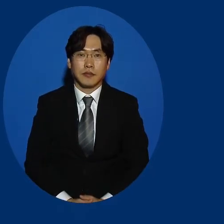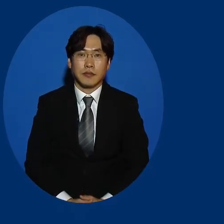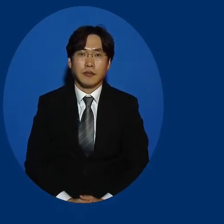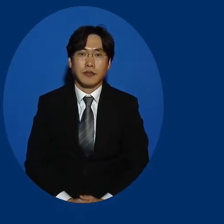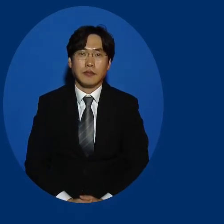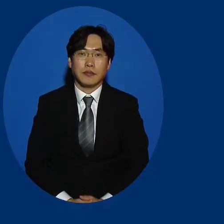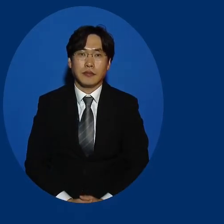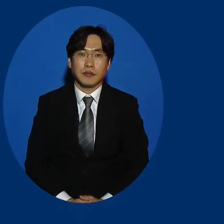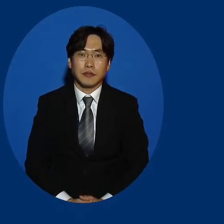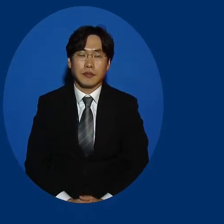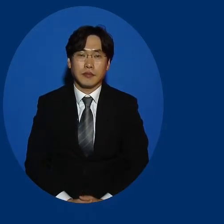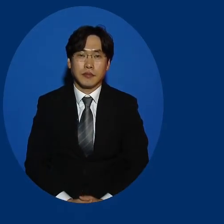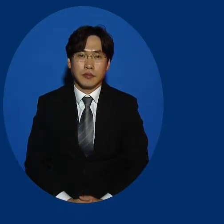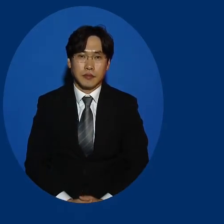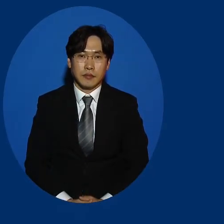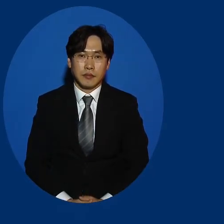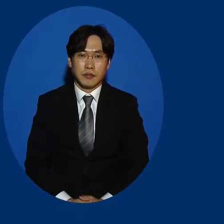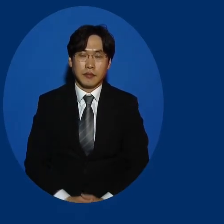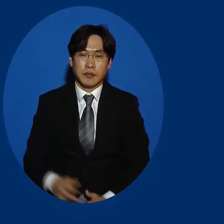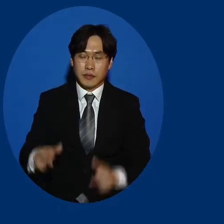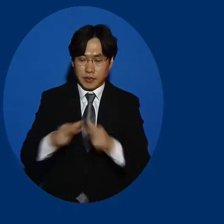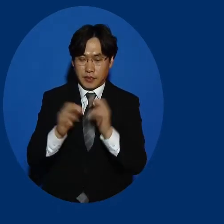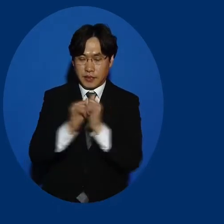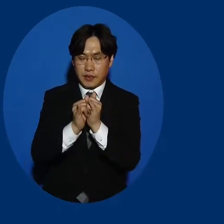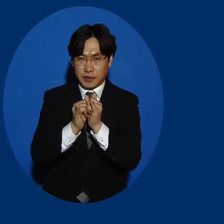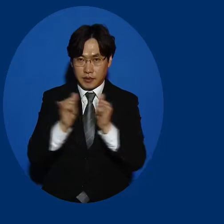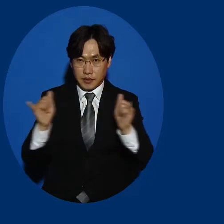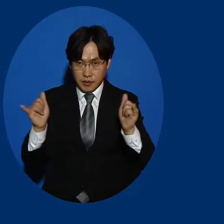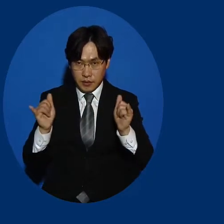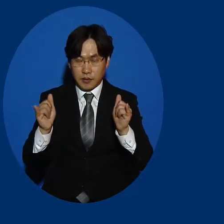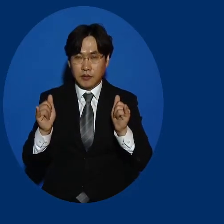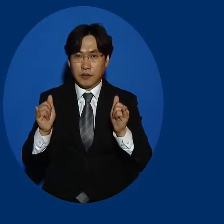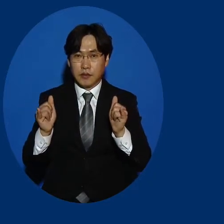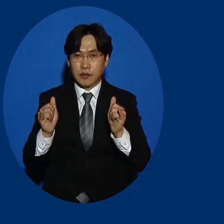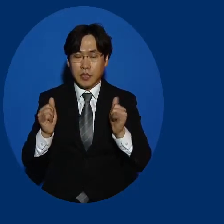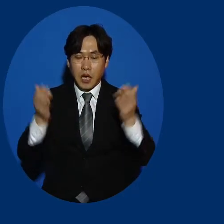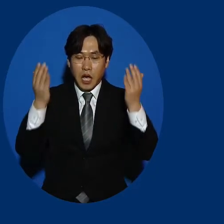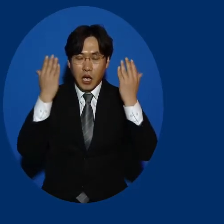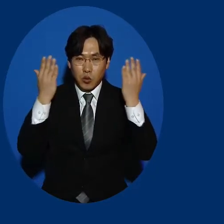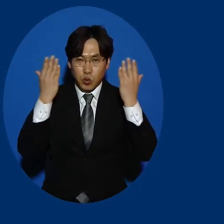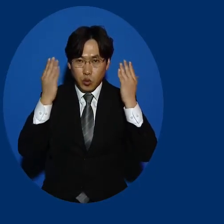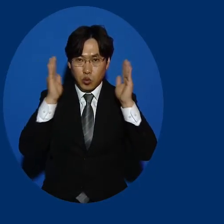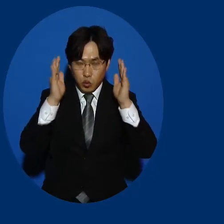그리고 저는 특히 또 장애가 있는 분들이 학교